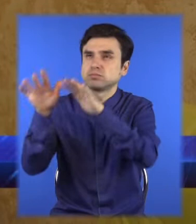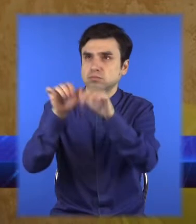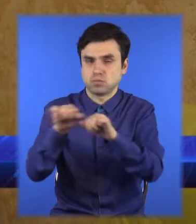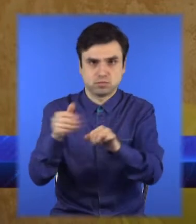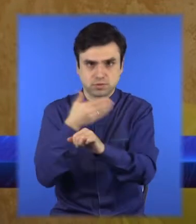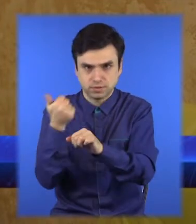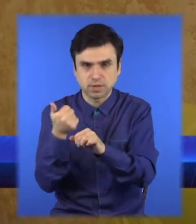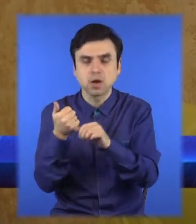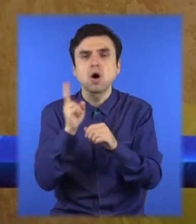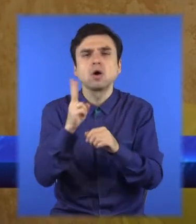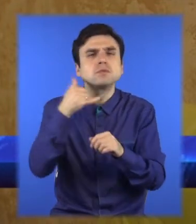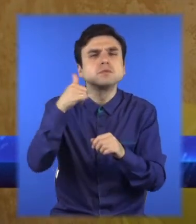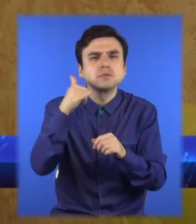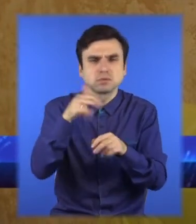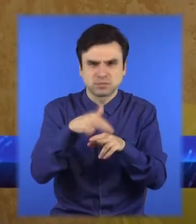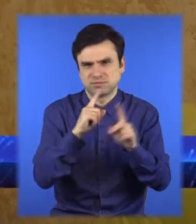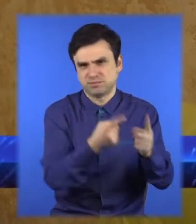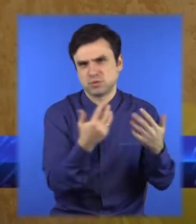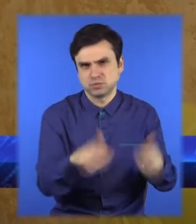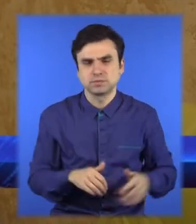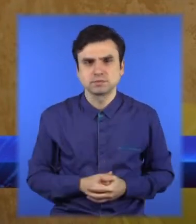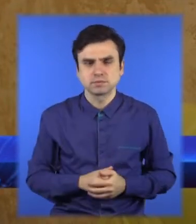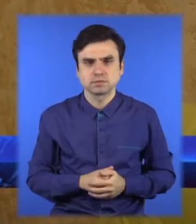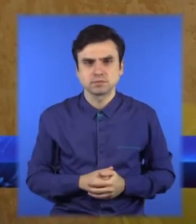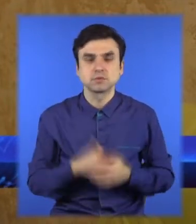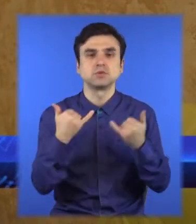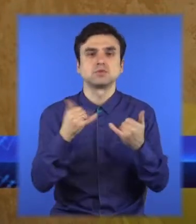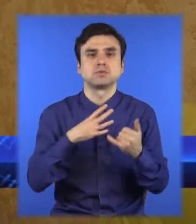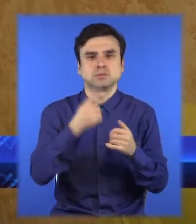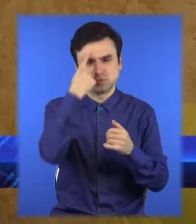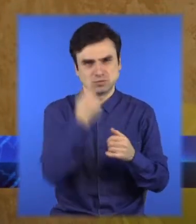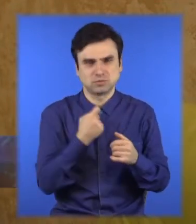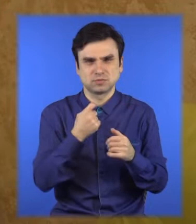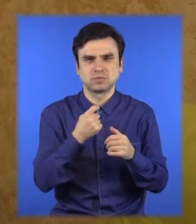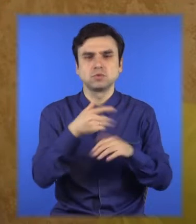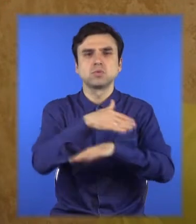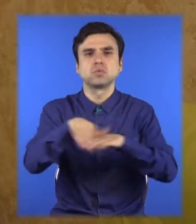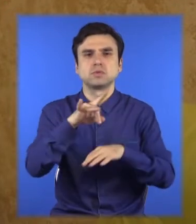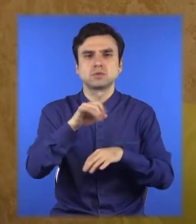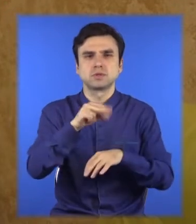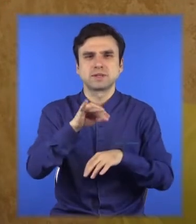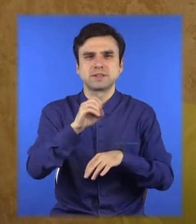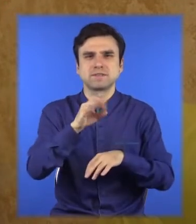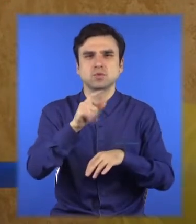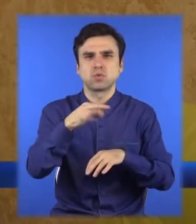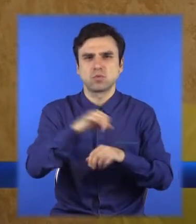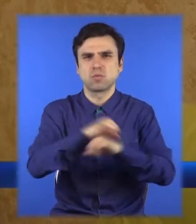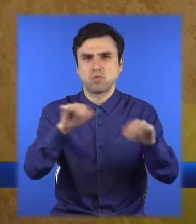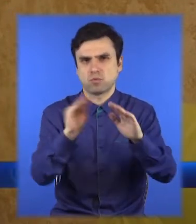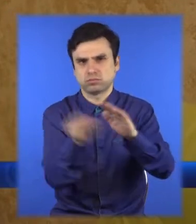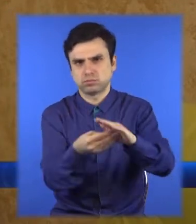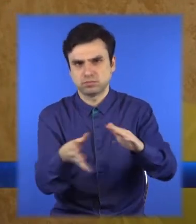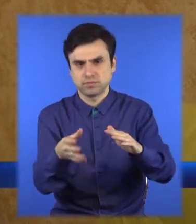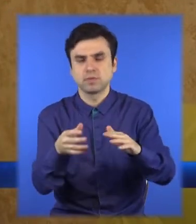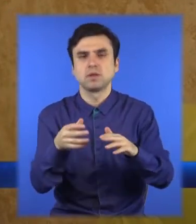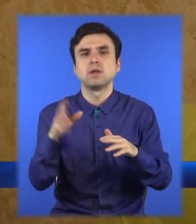надійшло повідомлення про замінування трьох будинків на вулиці генерала Радієвського. Мешканців негайно евакуювали шляхом оперативно-розшукових дій спільно